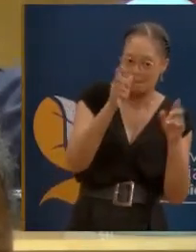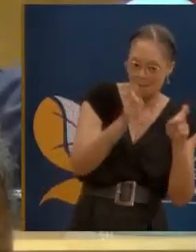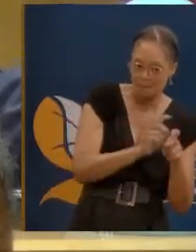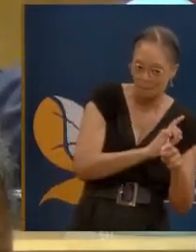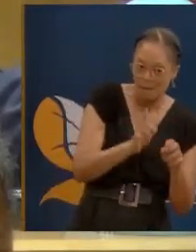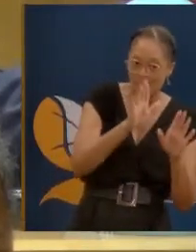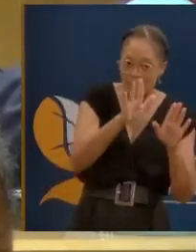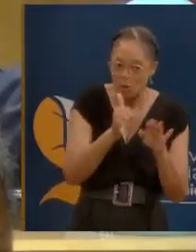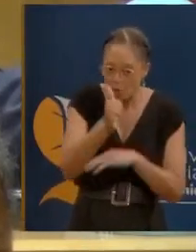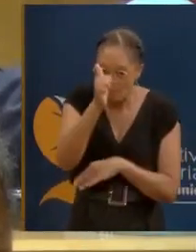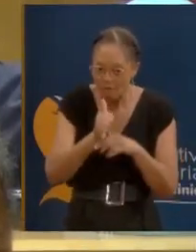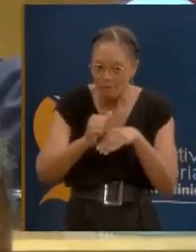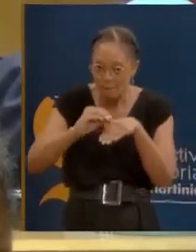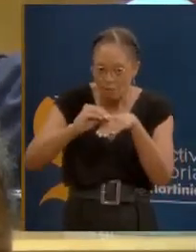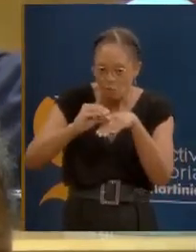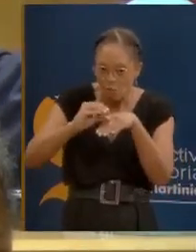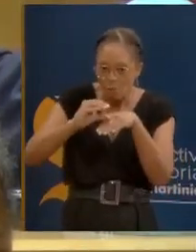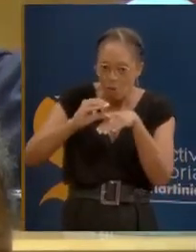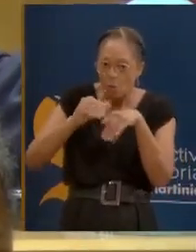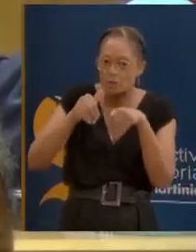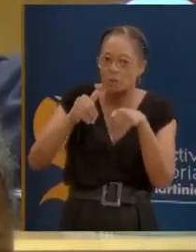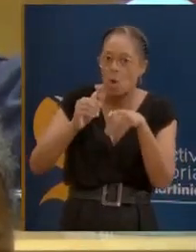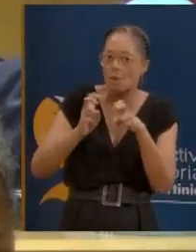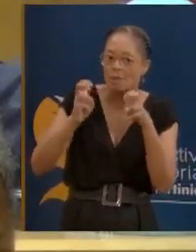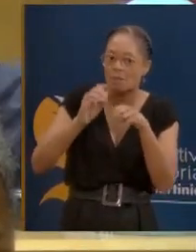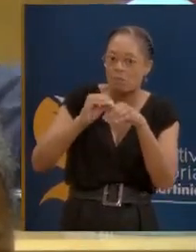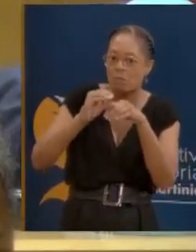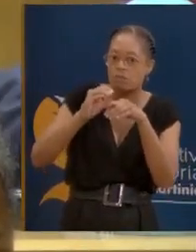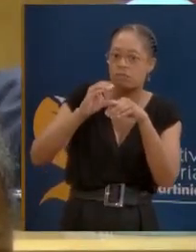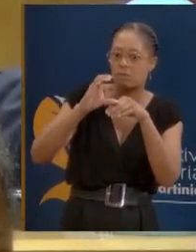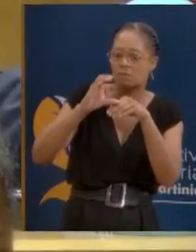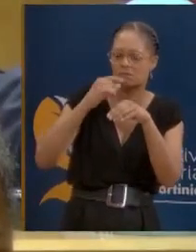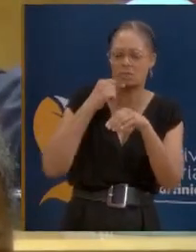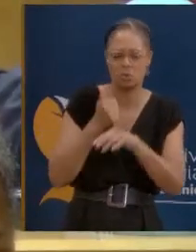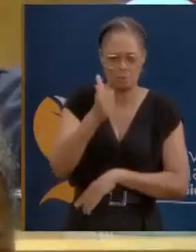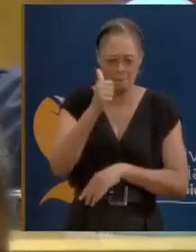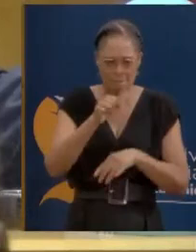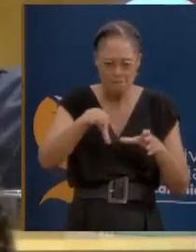prix. Donc non seulement ils ne contribuaient pas